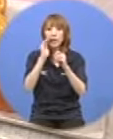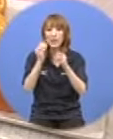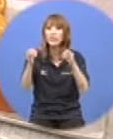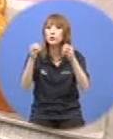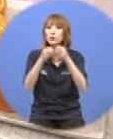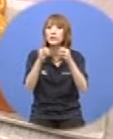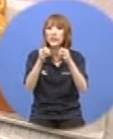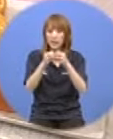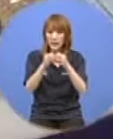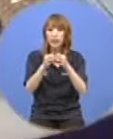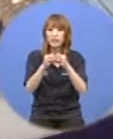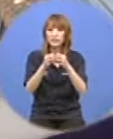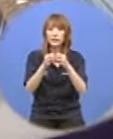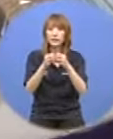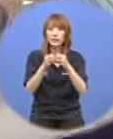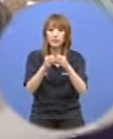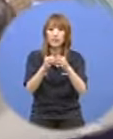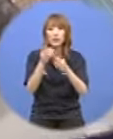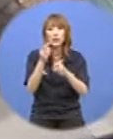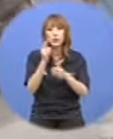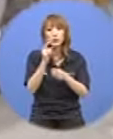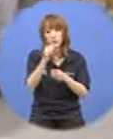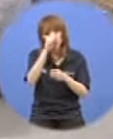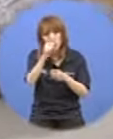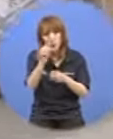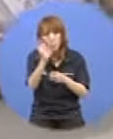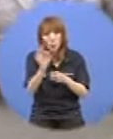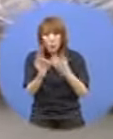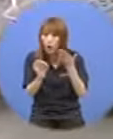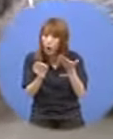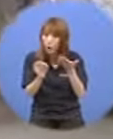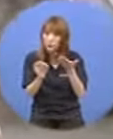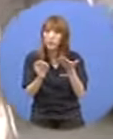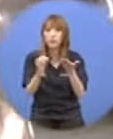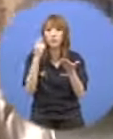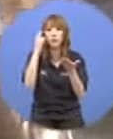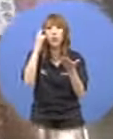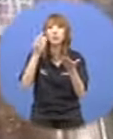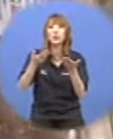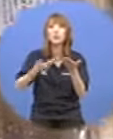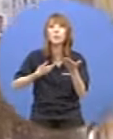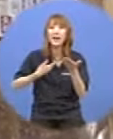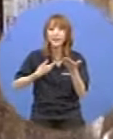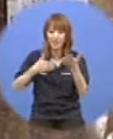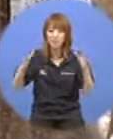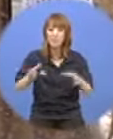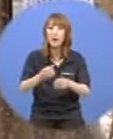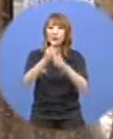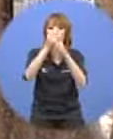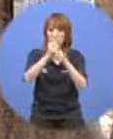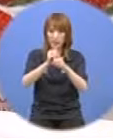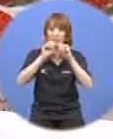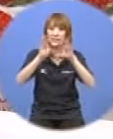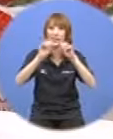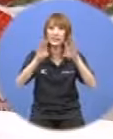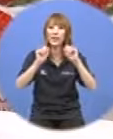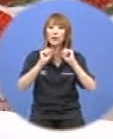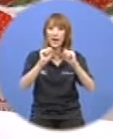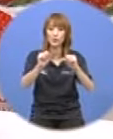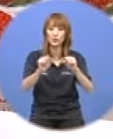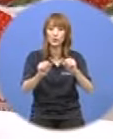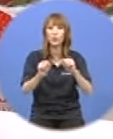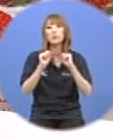ゃあ、ちょっといいもんかなというふうにこう思ってもらえるようなものをまとめて宣伝をしようというようなこともやって